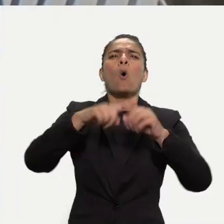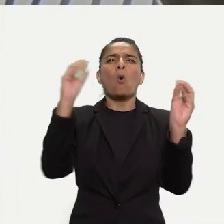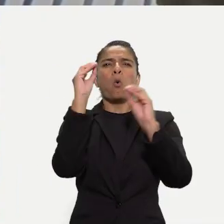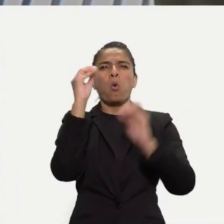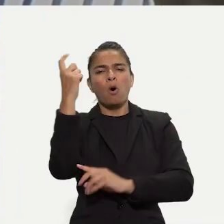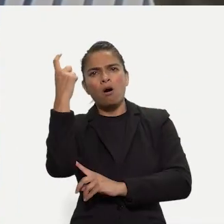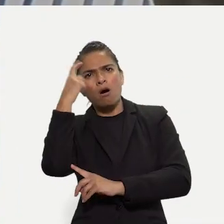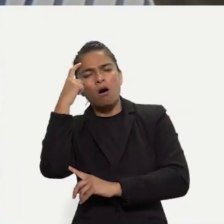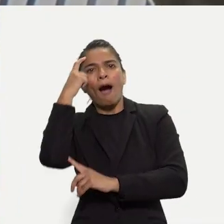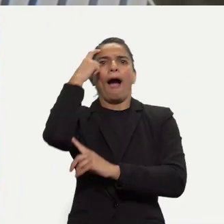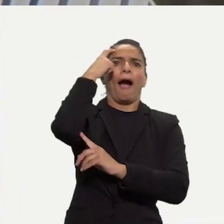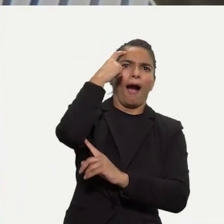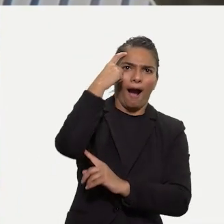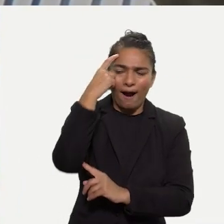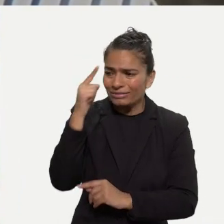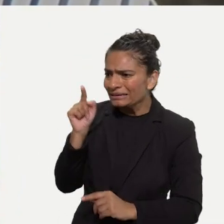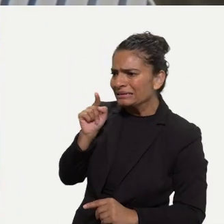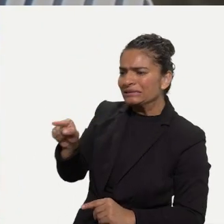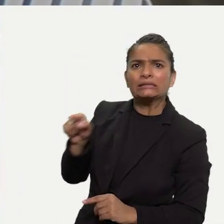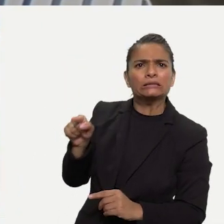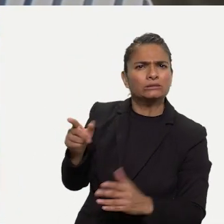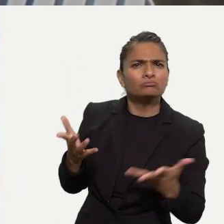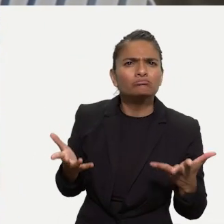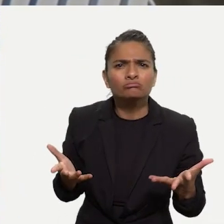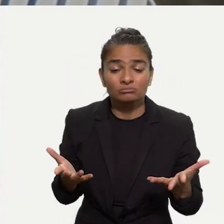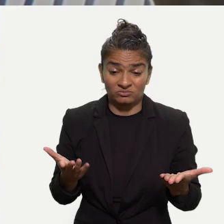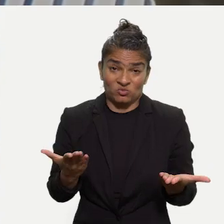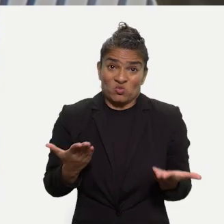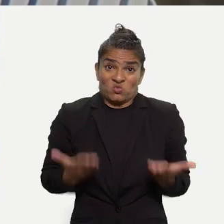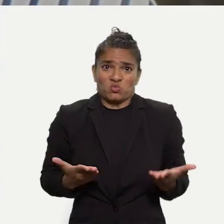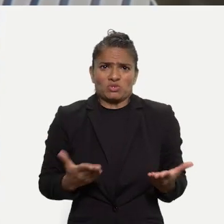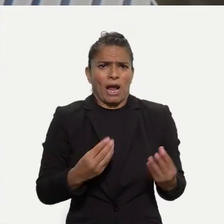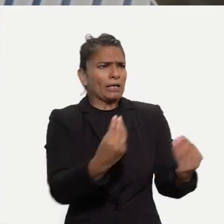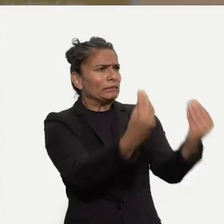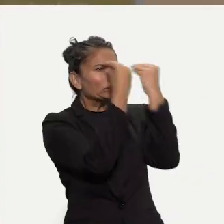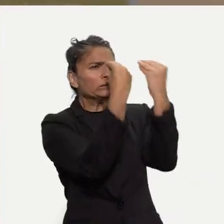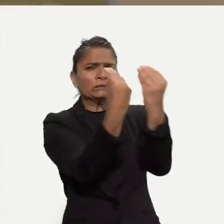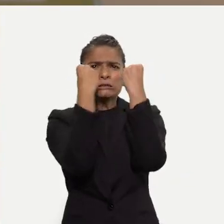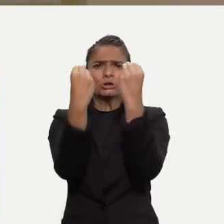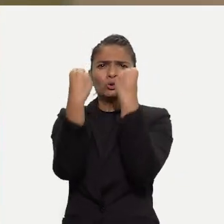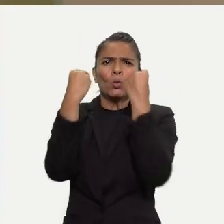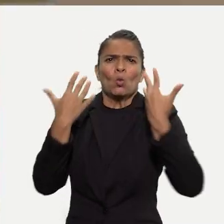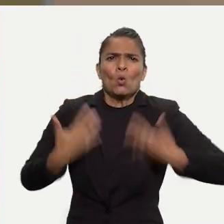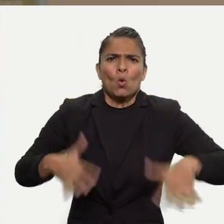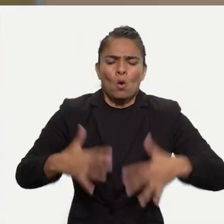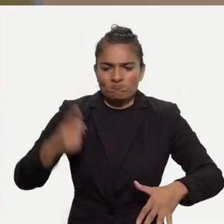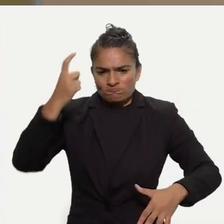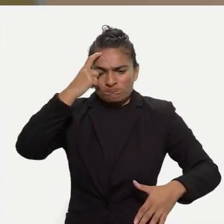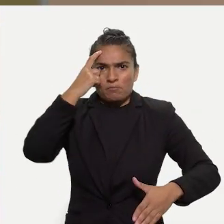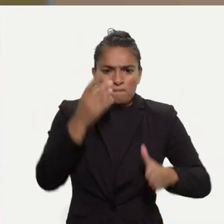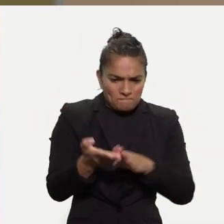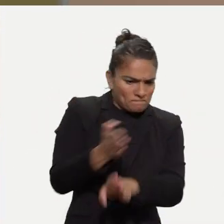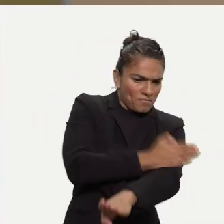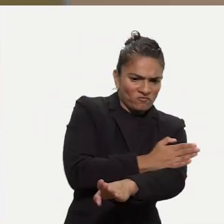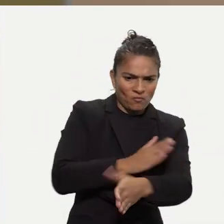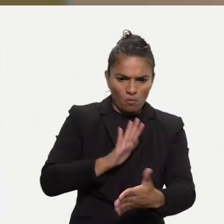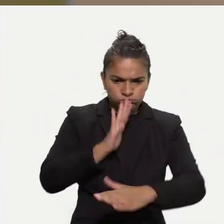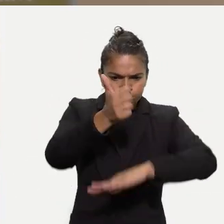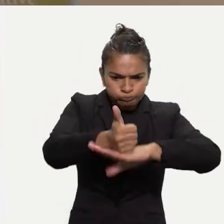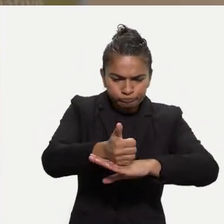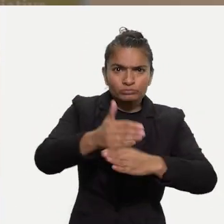plus planifier une ville, nous ne pouvons plus mettre en place des actions dans une ville sans prendre en compte la réduction des risques et